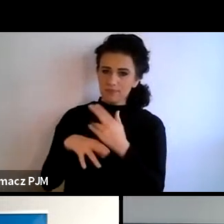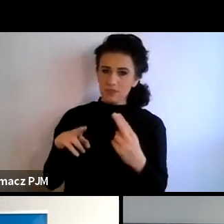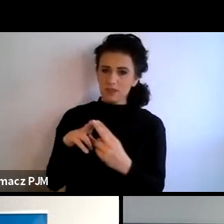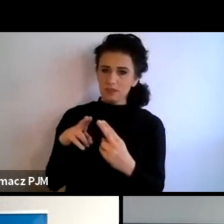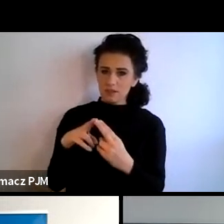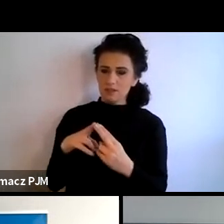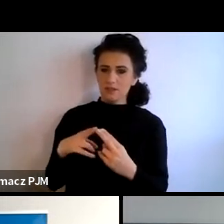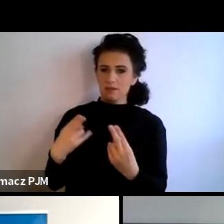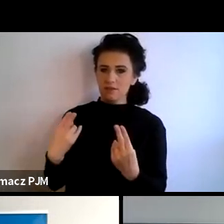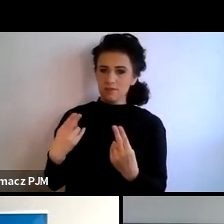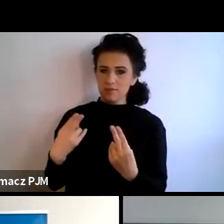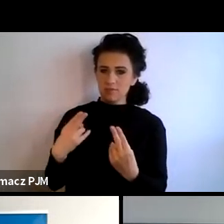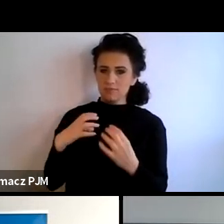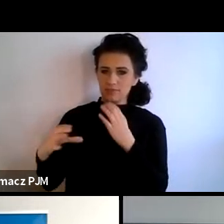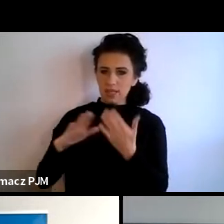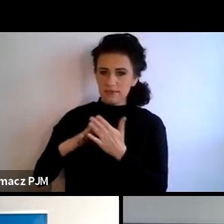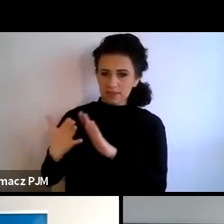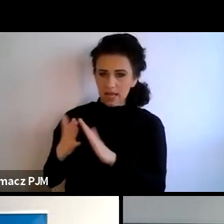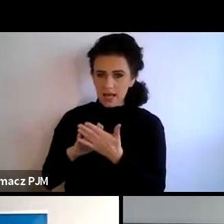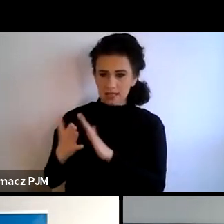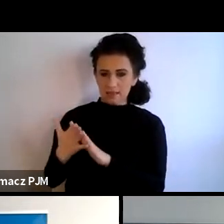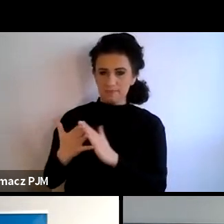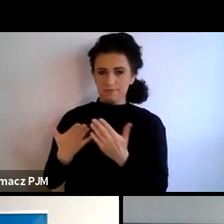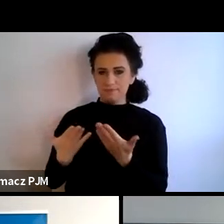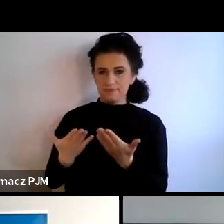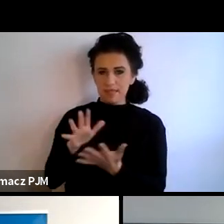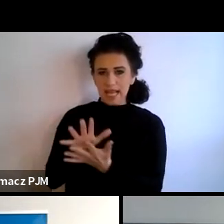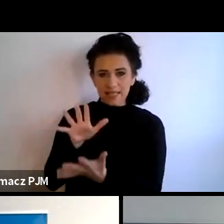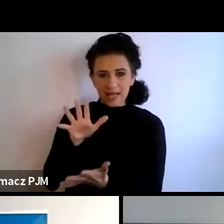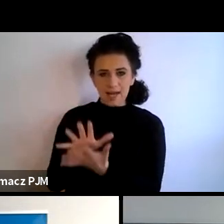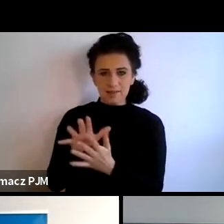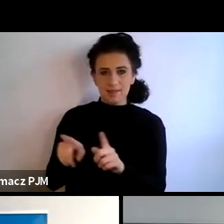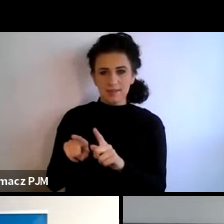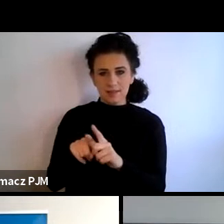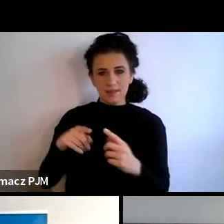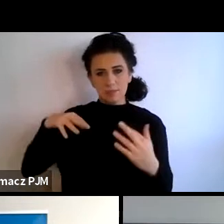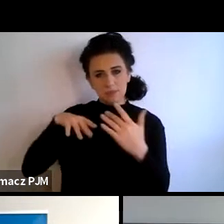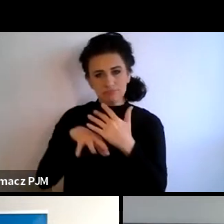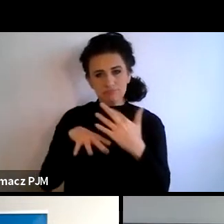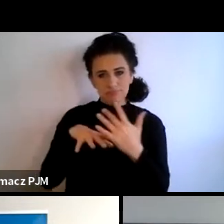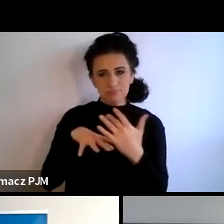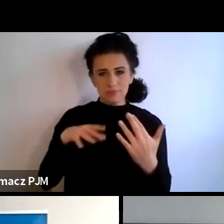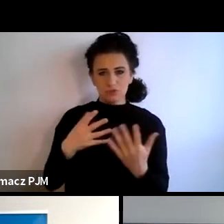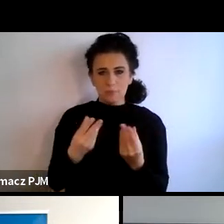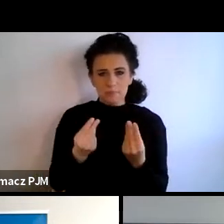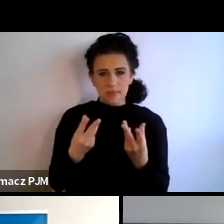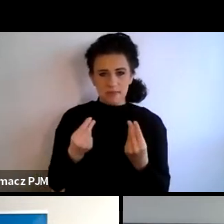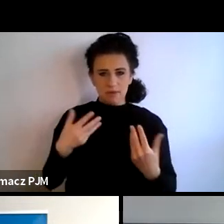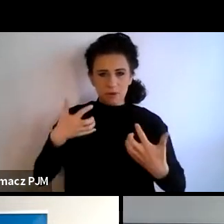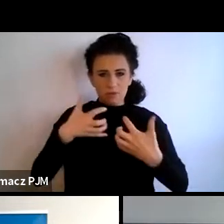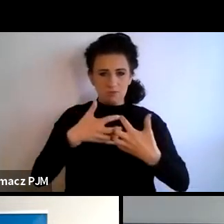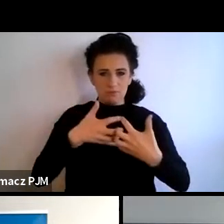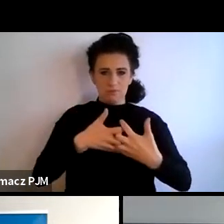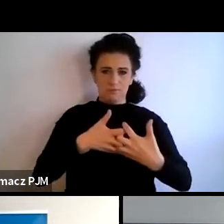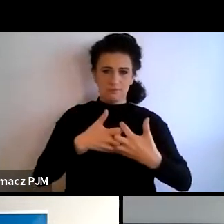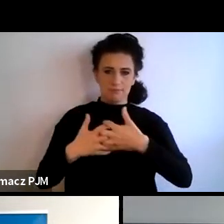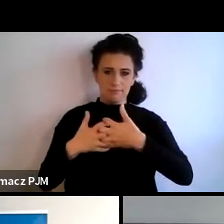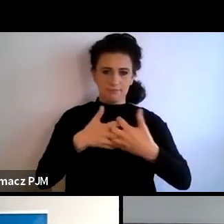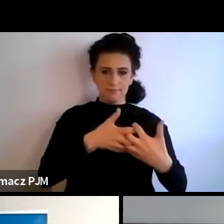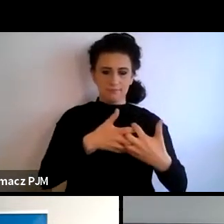takiego dogrania komunikacyjnego, charakterologicznego, żebyśmy po prostu mogli współpracować, nie wchodzili